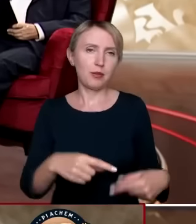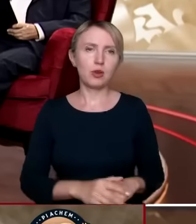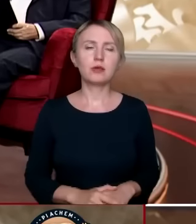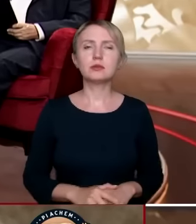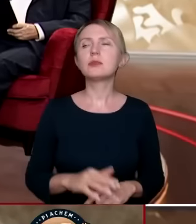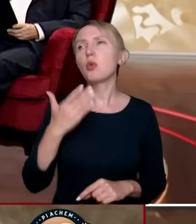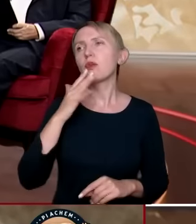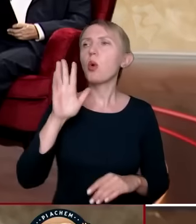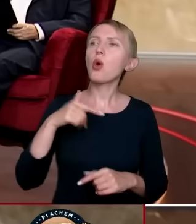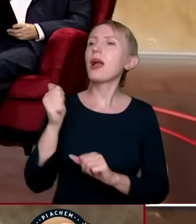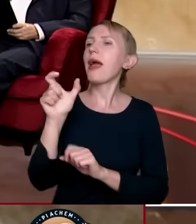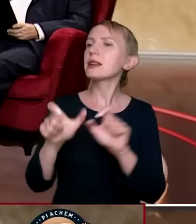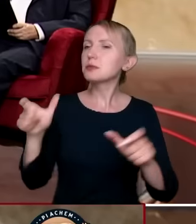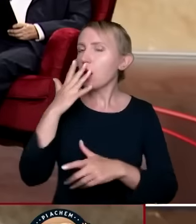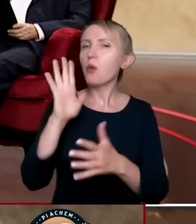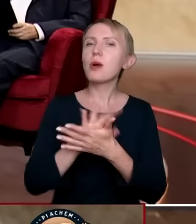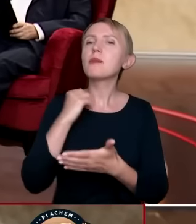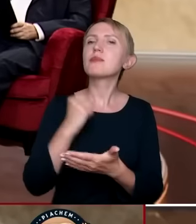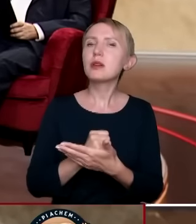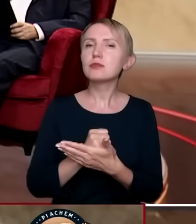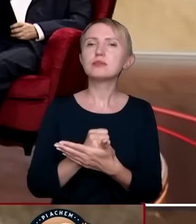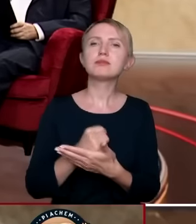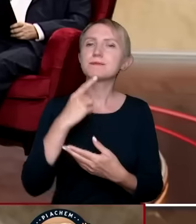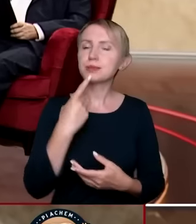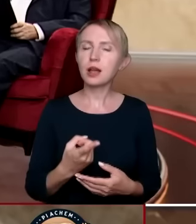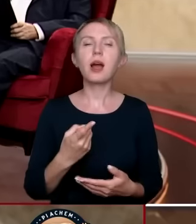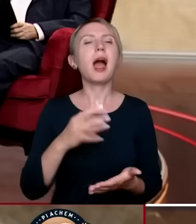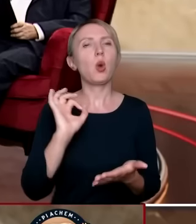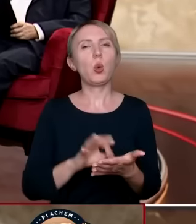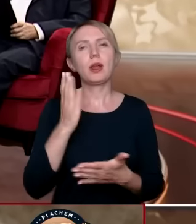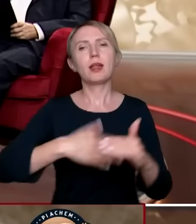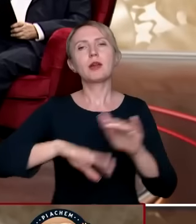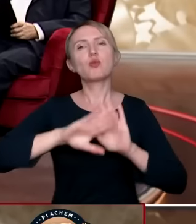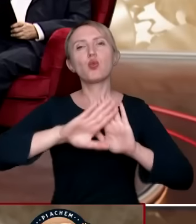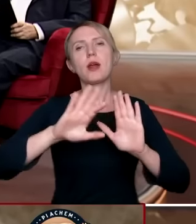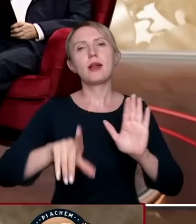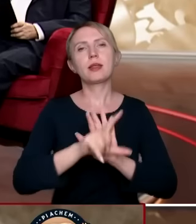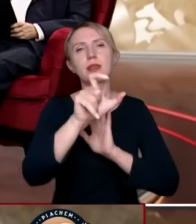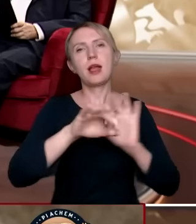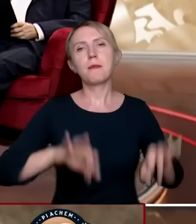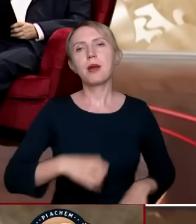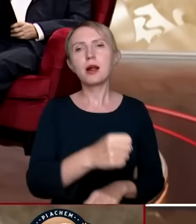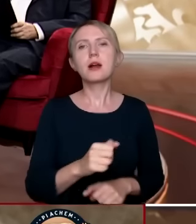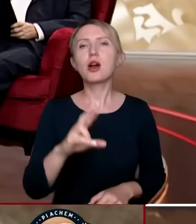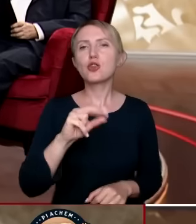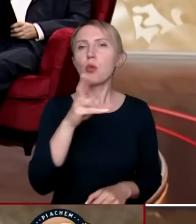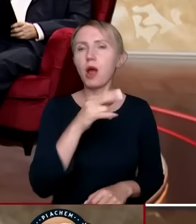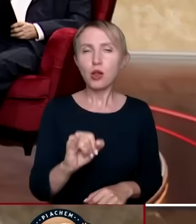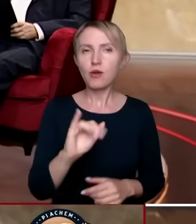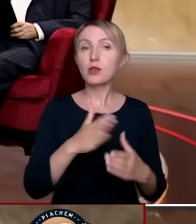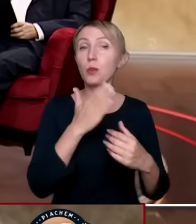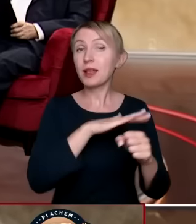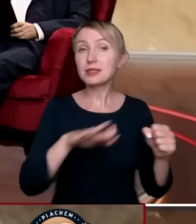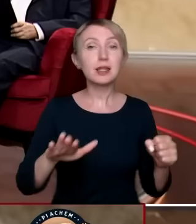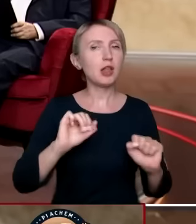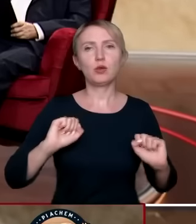głowy, ich eksperci i opinie prawne stwierdzą, że jednak ten immunitet pana posła Romanowskiego międzynarodowy